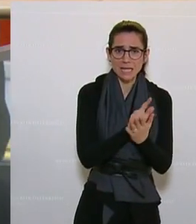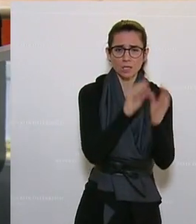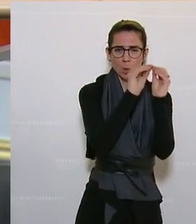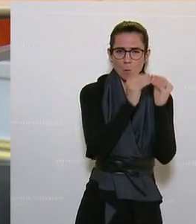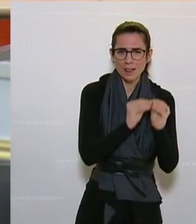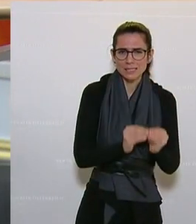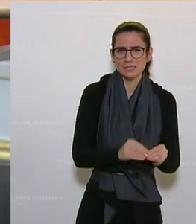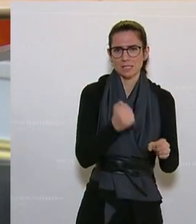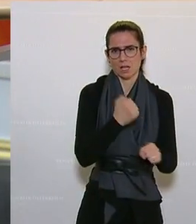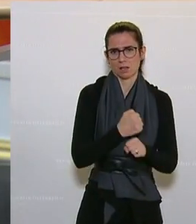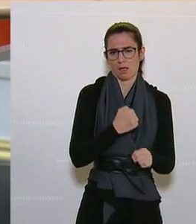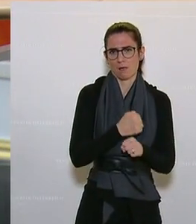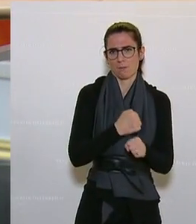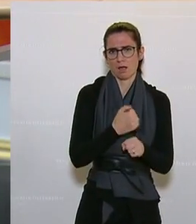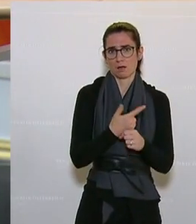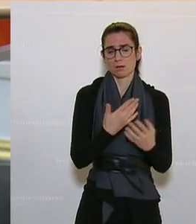ausgerechnet jetzt, wo